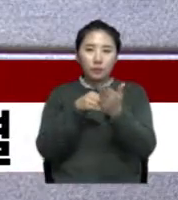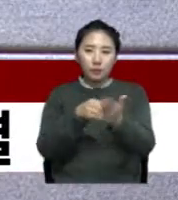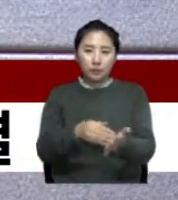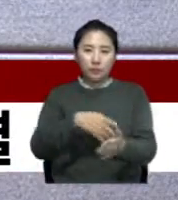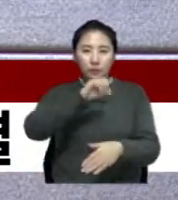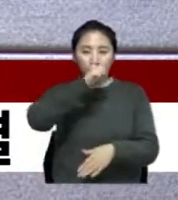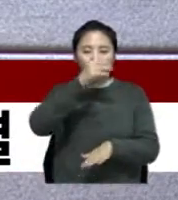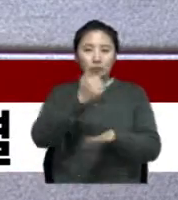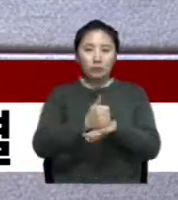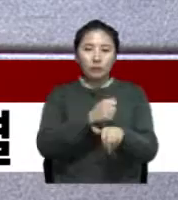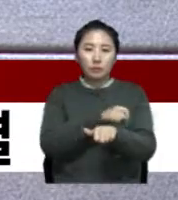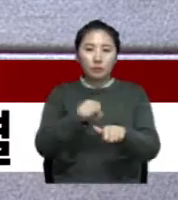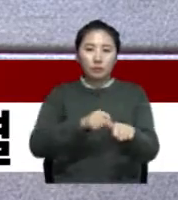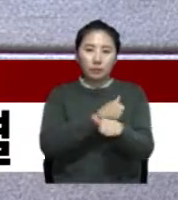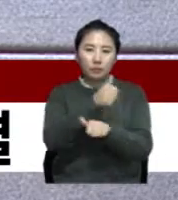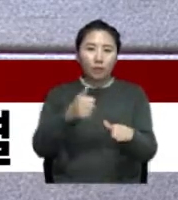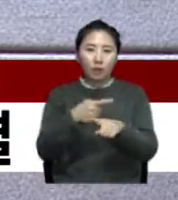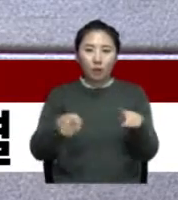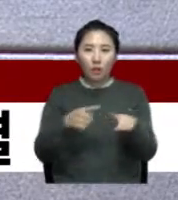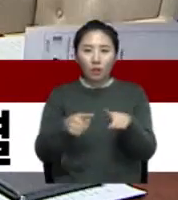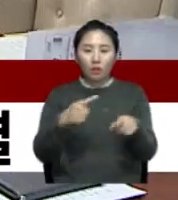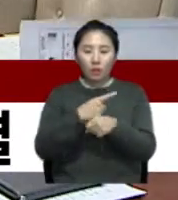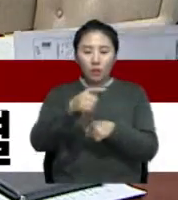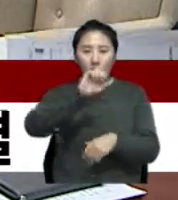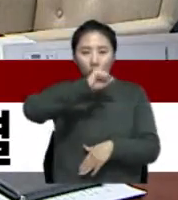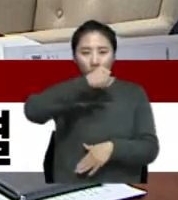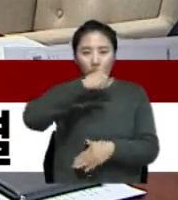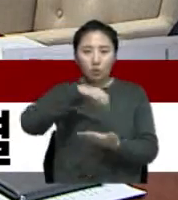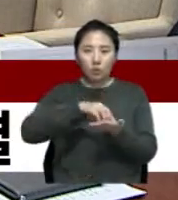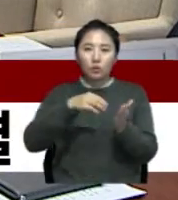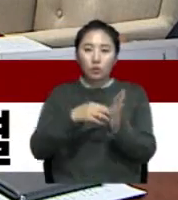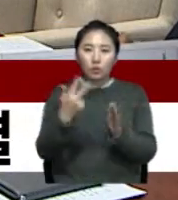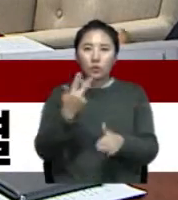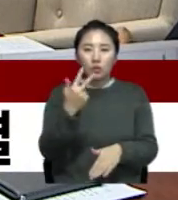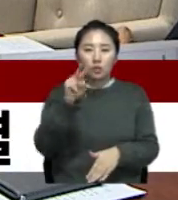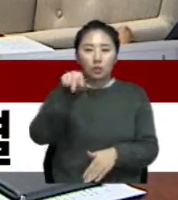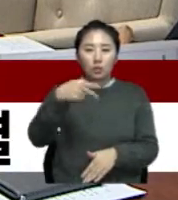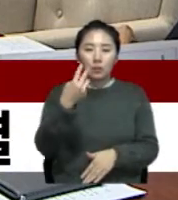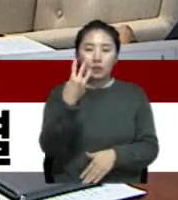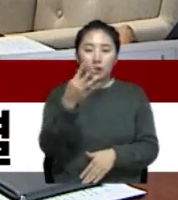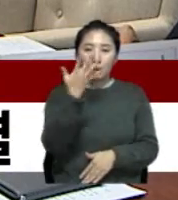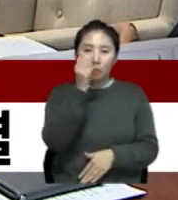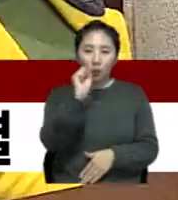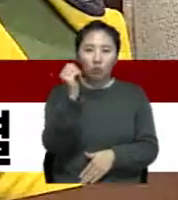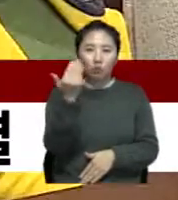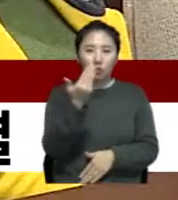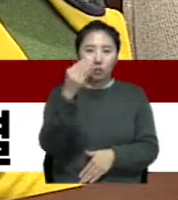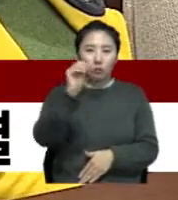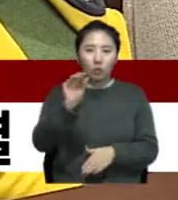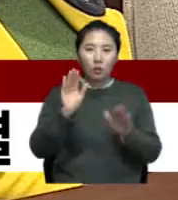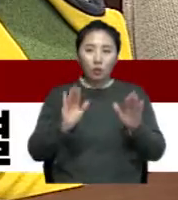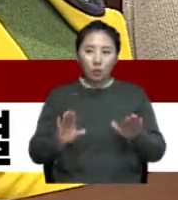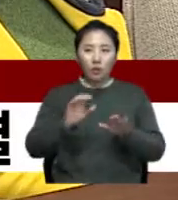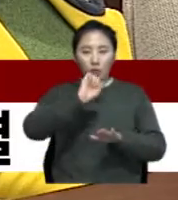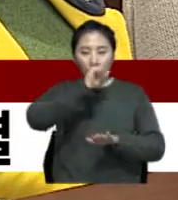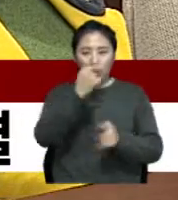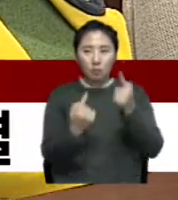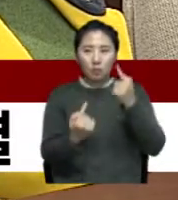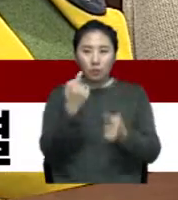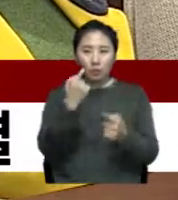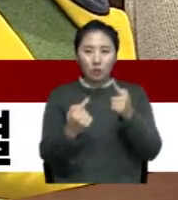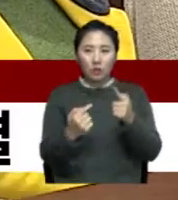외부의 예산결산특별위원회 과 심사한 내년 총 예산 규모는 7204 뭐 9000만원으로 올해 본예산 대비